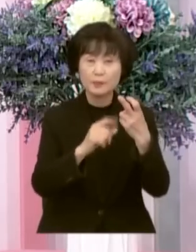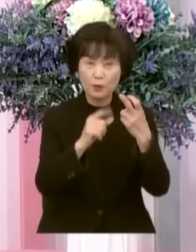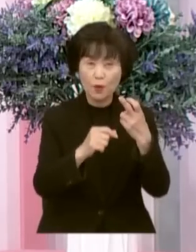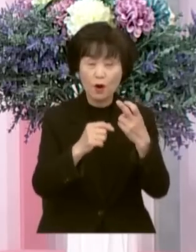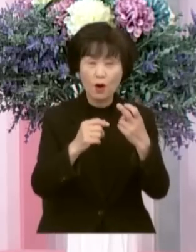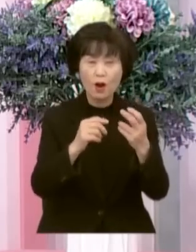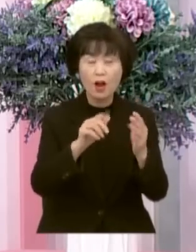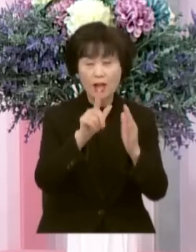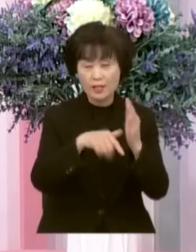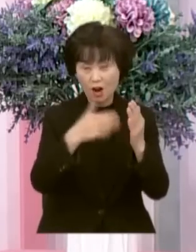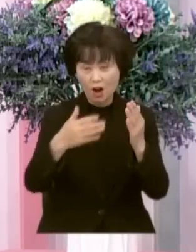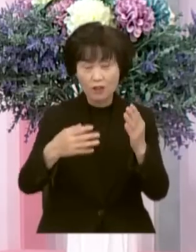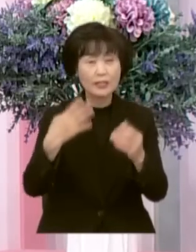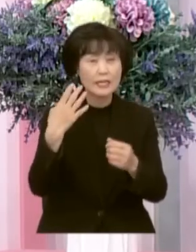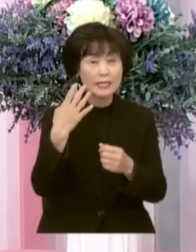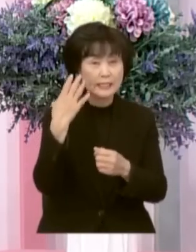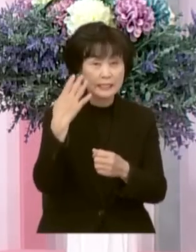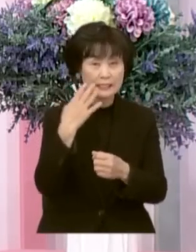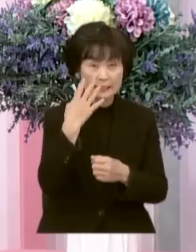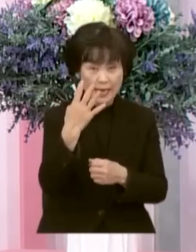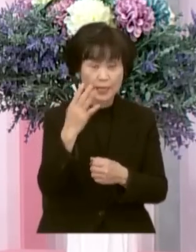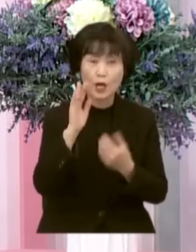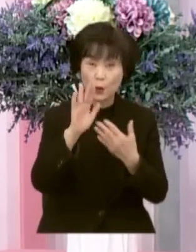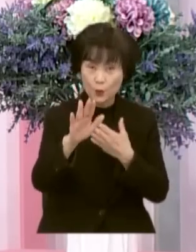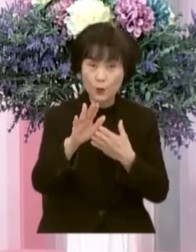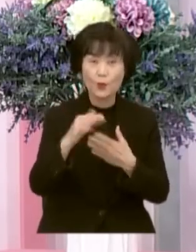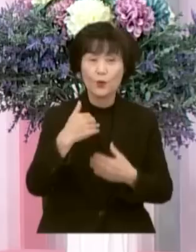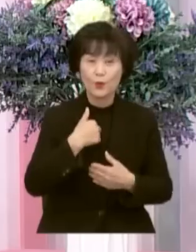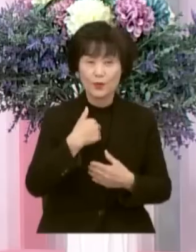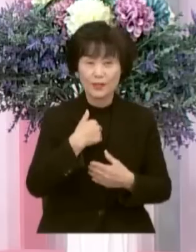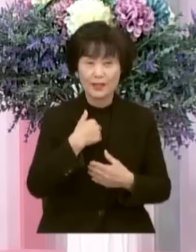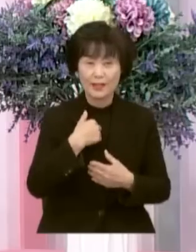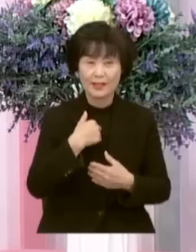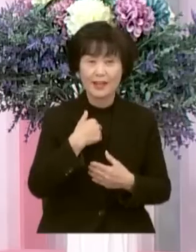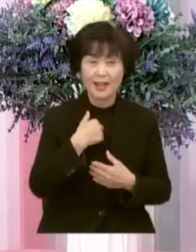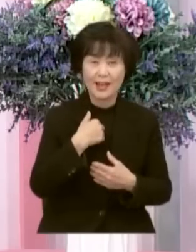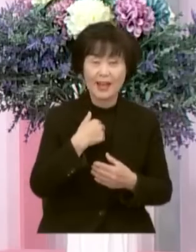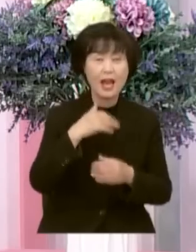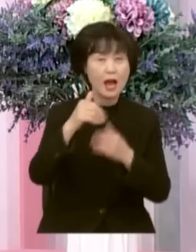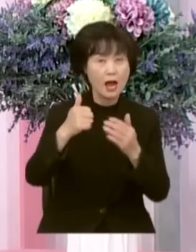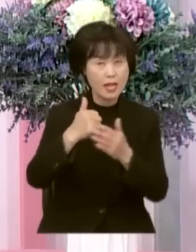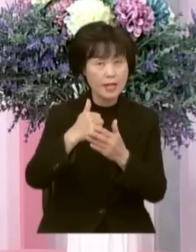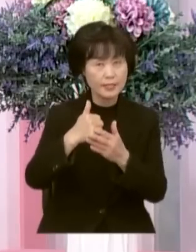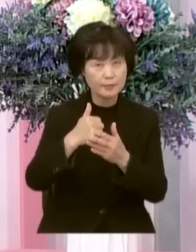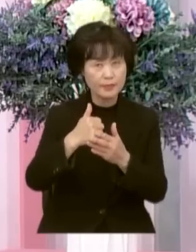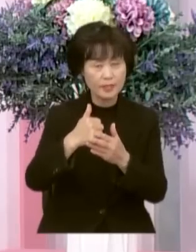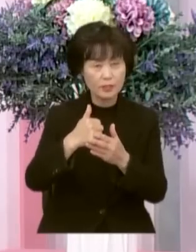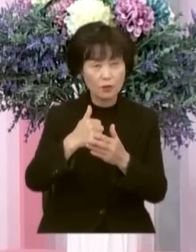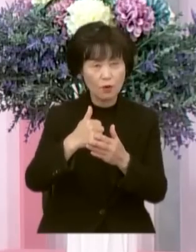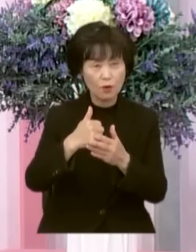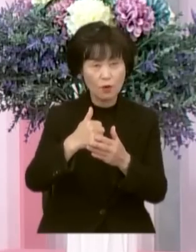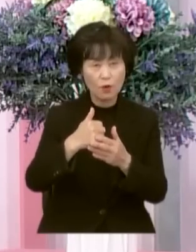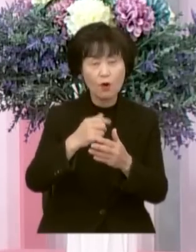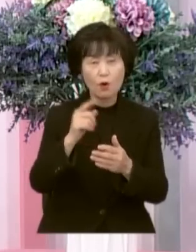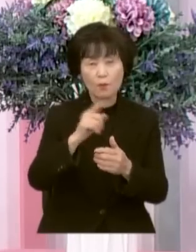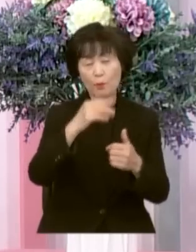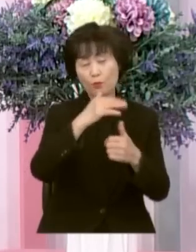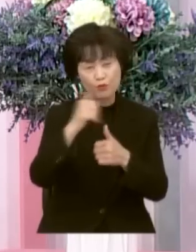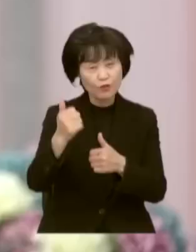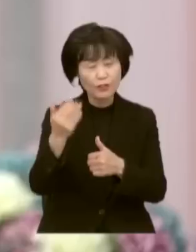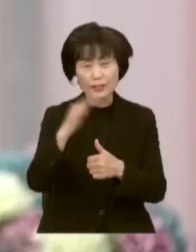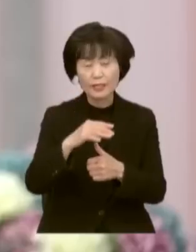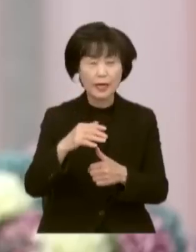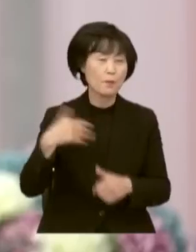나서 이제 4개월이 흐른 거예요. 4개월 있다가 계속 이제 하나님께서 이제 저한테 푸시를 했는데 못 알아듣는 거죠, 제가.